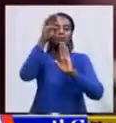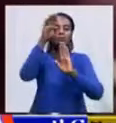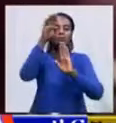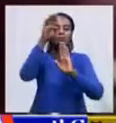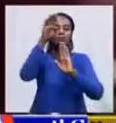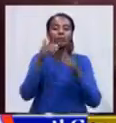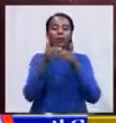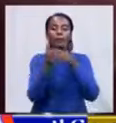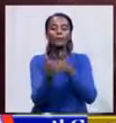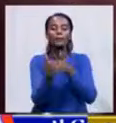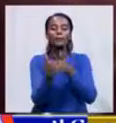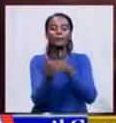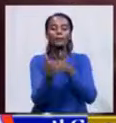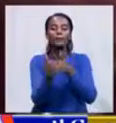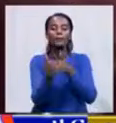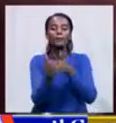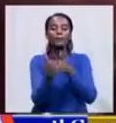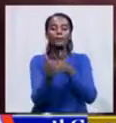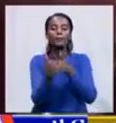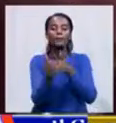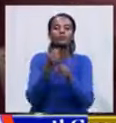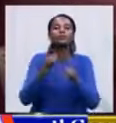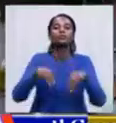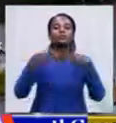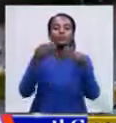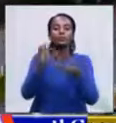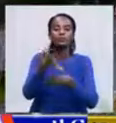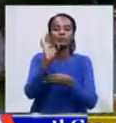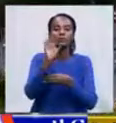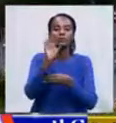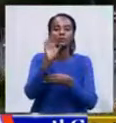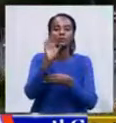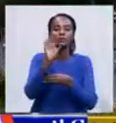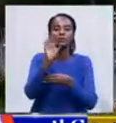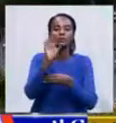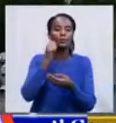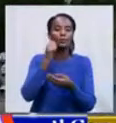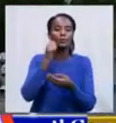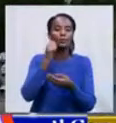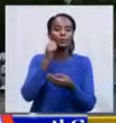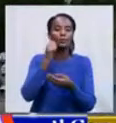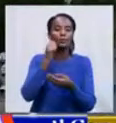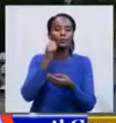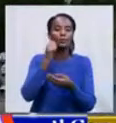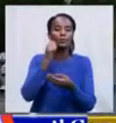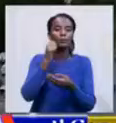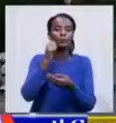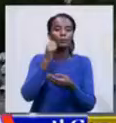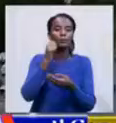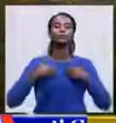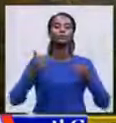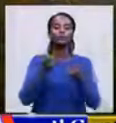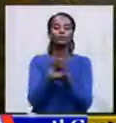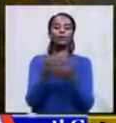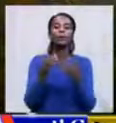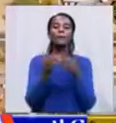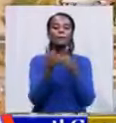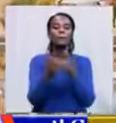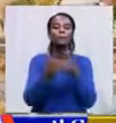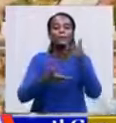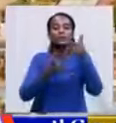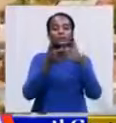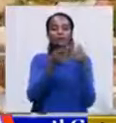አመራሮች የግንዛቤ ማስጨበጫ ስራዎችን እየሰጡ ይገኛሉ ያሉት ደግሞ የሐዋሳ ከተማ ሴቶች ህጻናትና ወጣቶች ጉዳይ መምሪያ